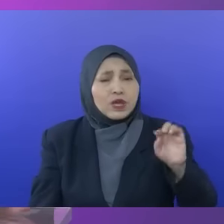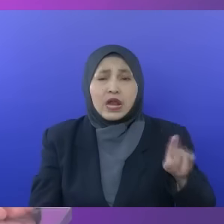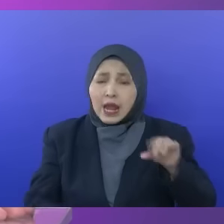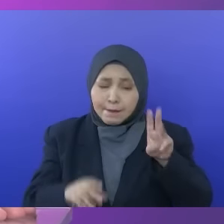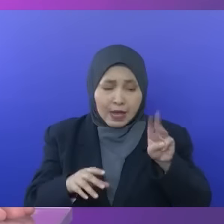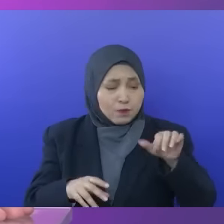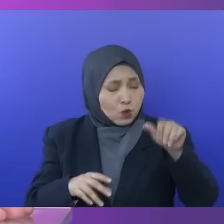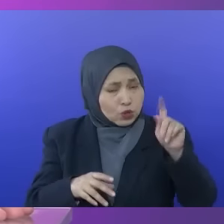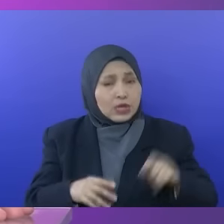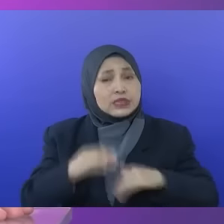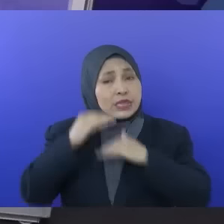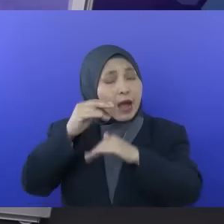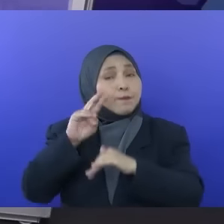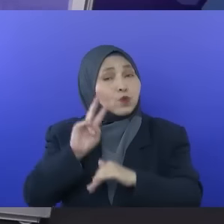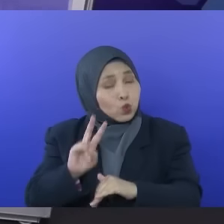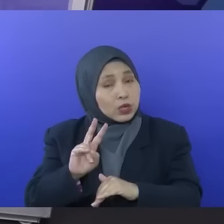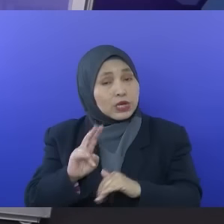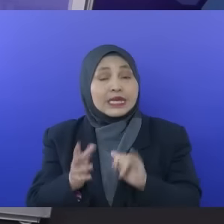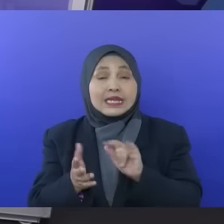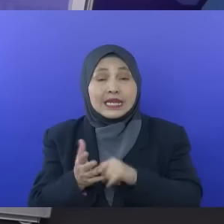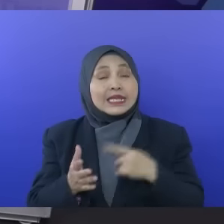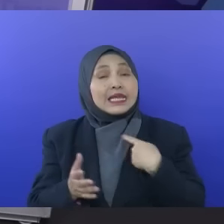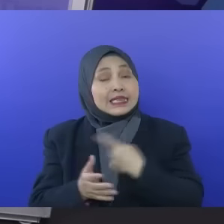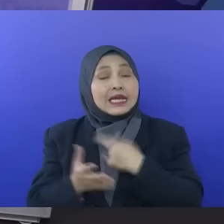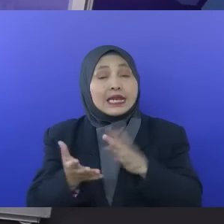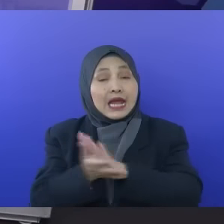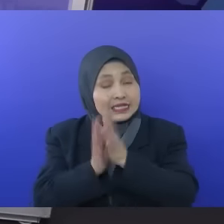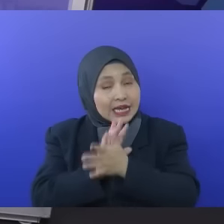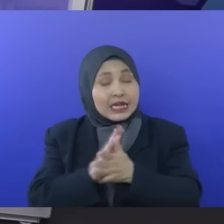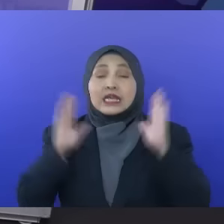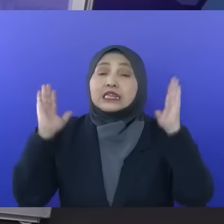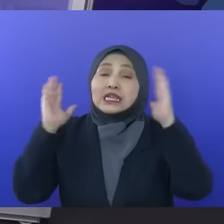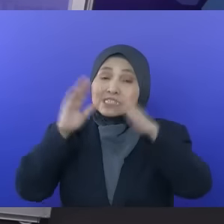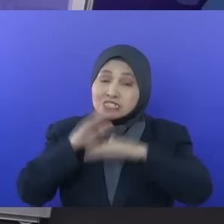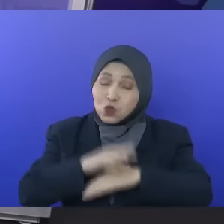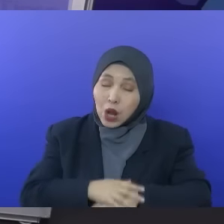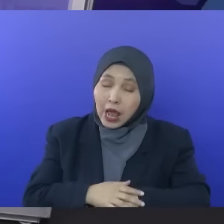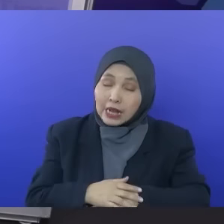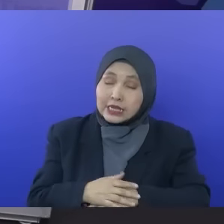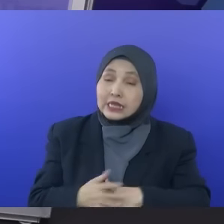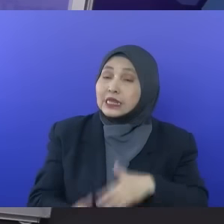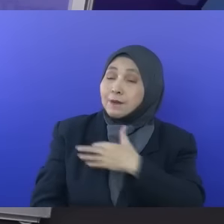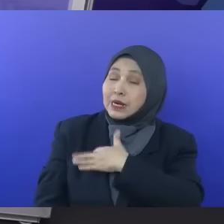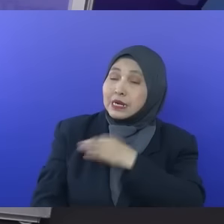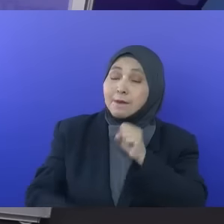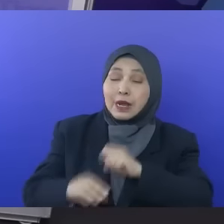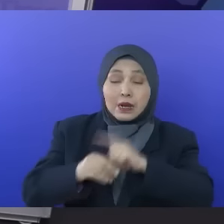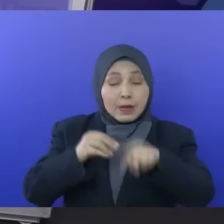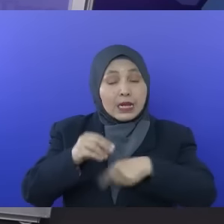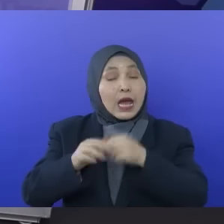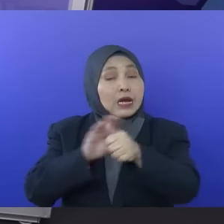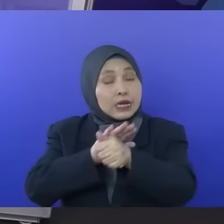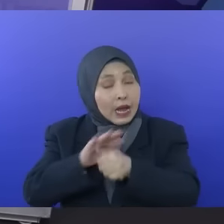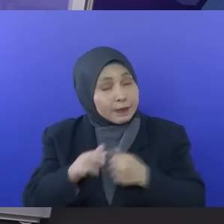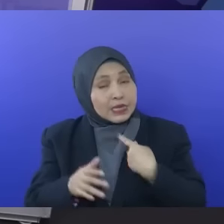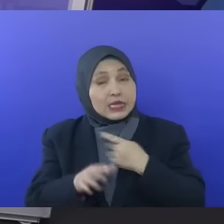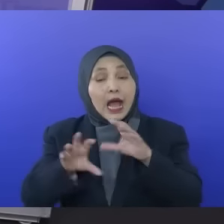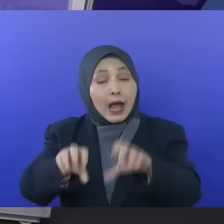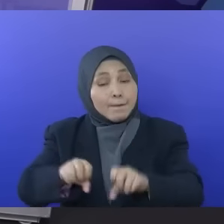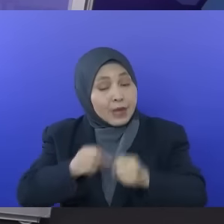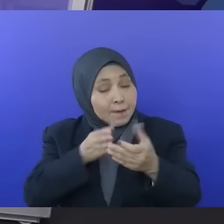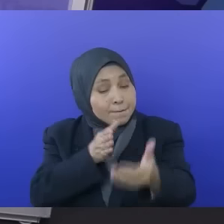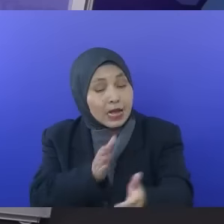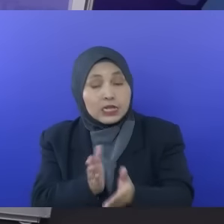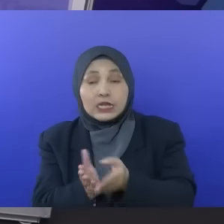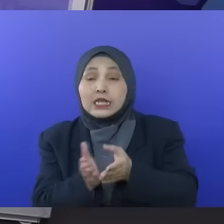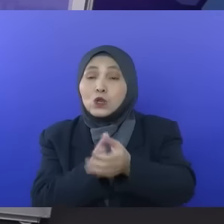time ini ini Hidayah yaitu kita nah jadi kita semua yang kita beriman kepada kita ambil panduan daripada